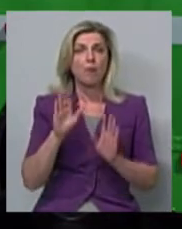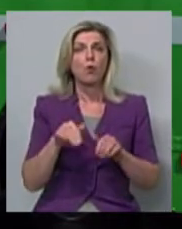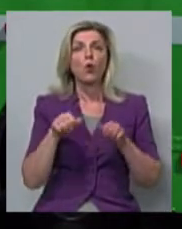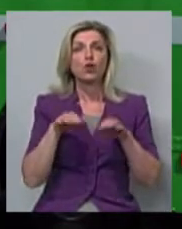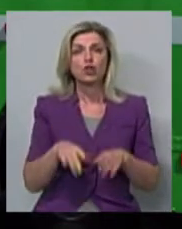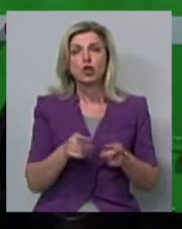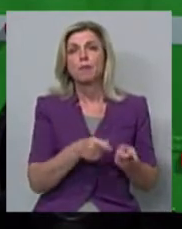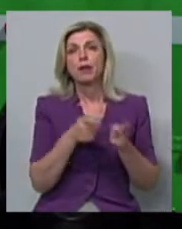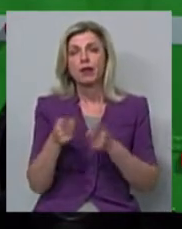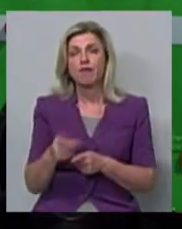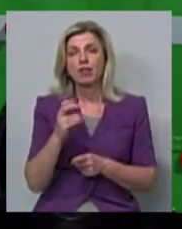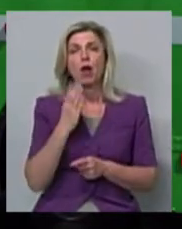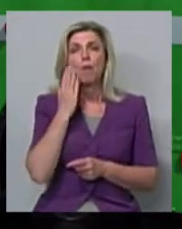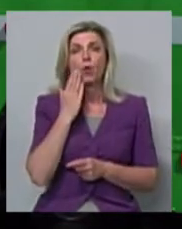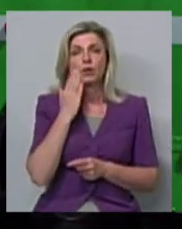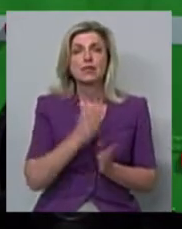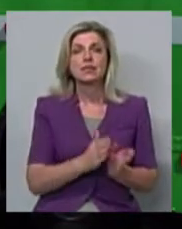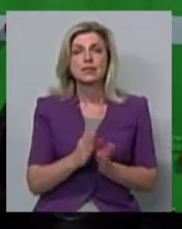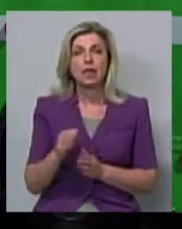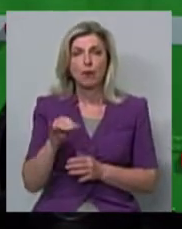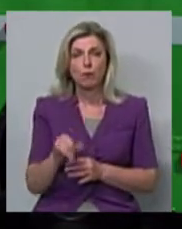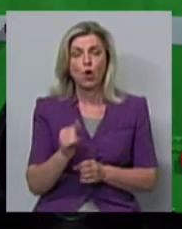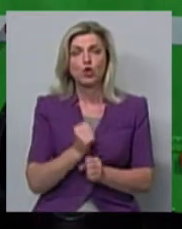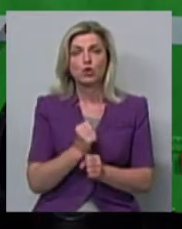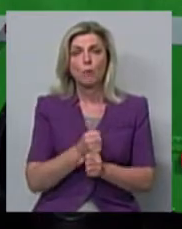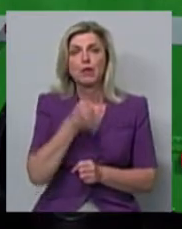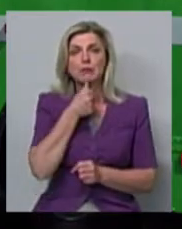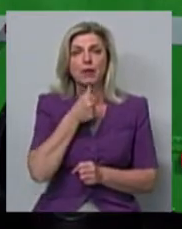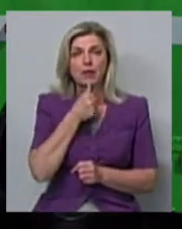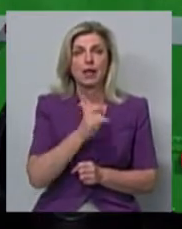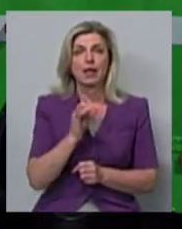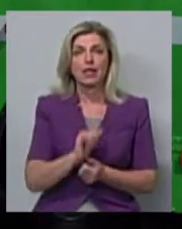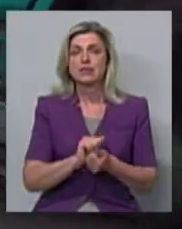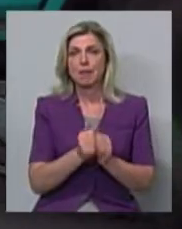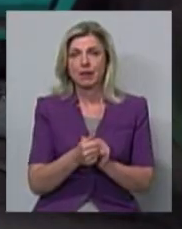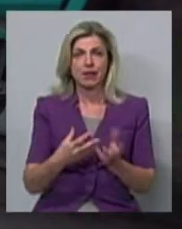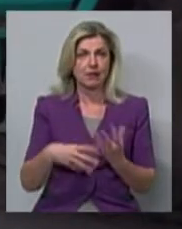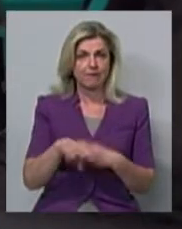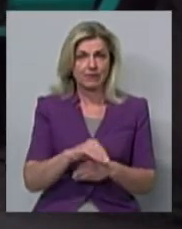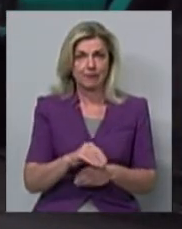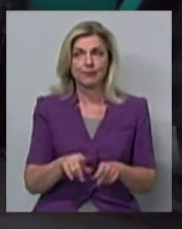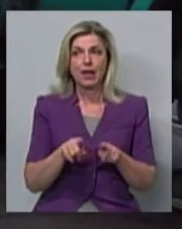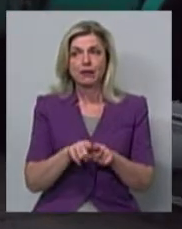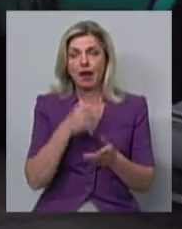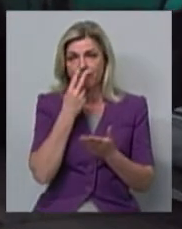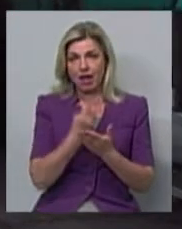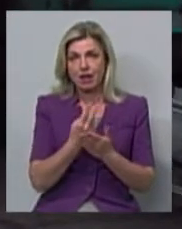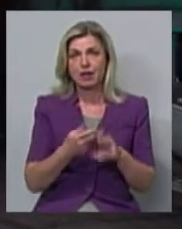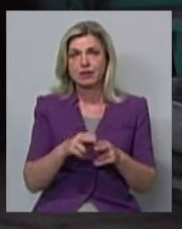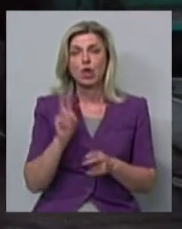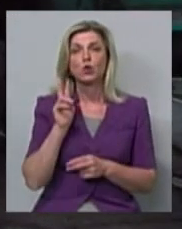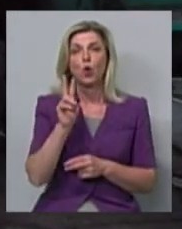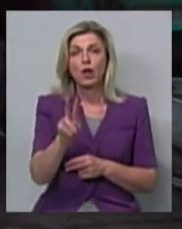перевести його на молдавську систему, зробити його експериментальним і відповідно замінили все. Так виглядав цей тролейбус рік тому,